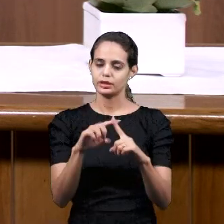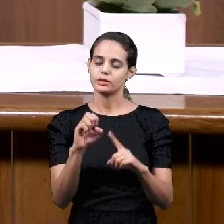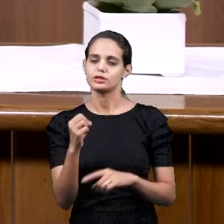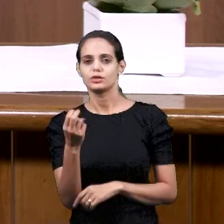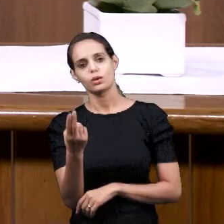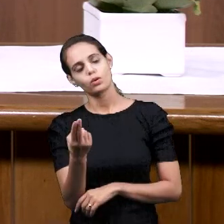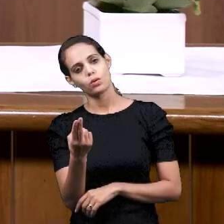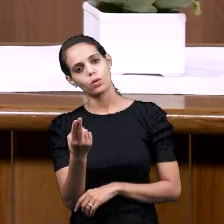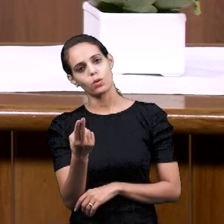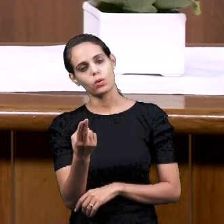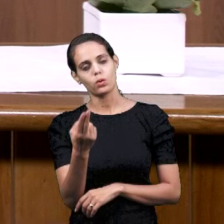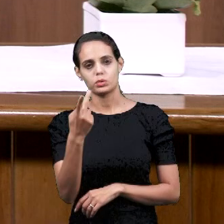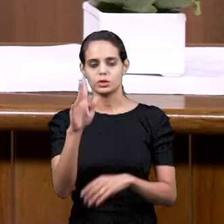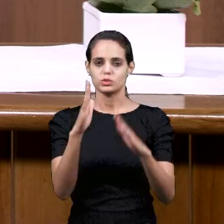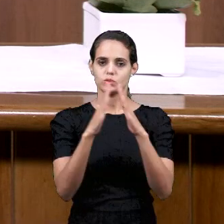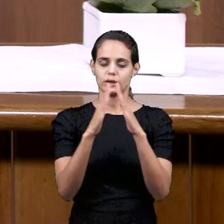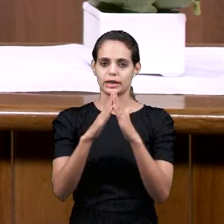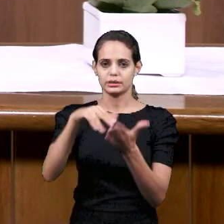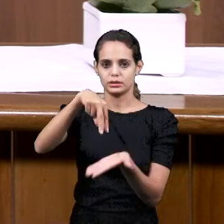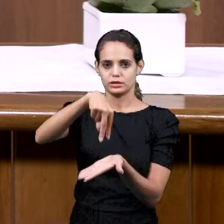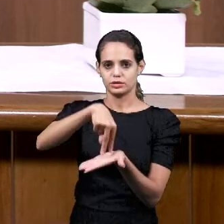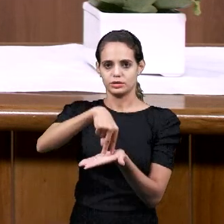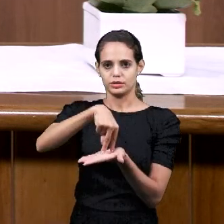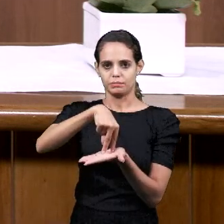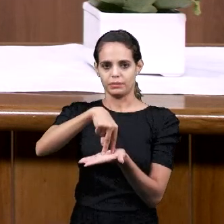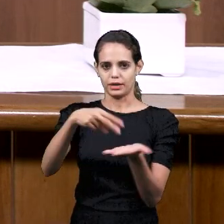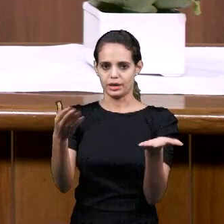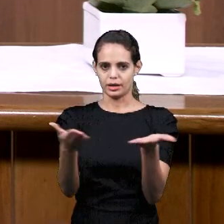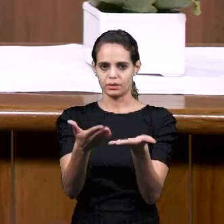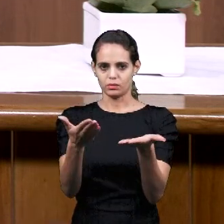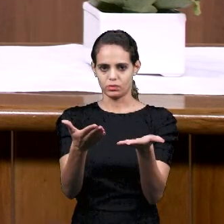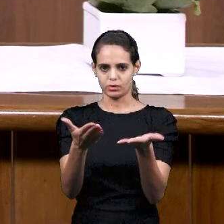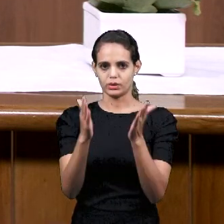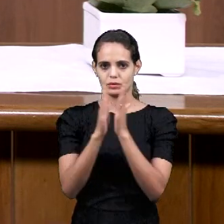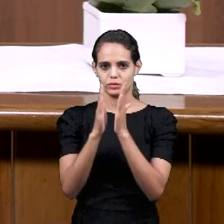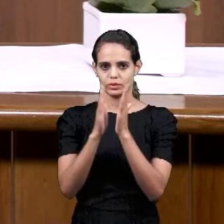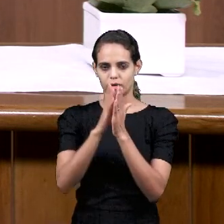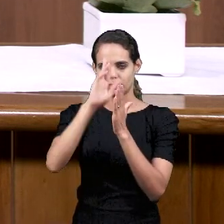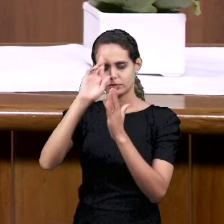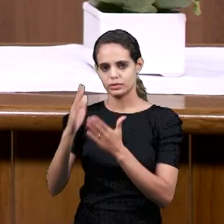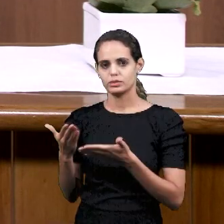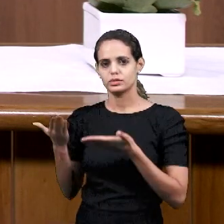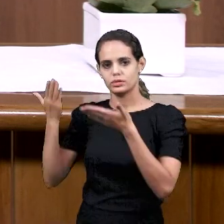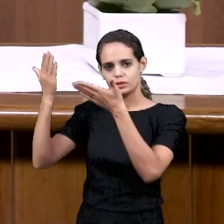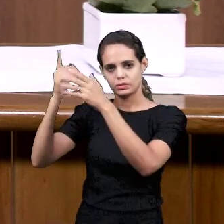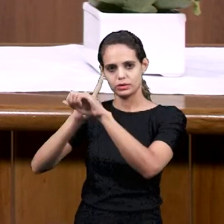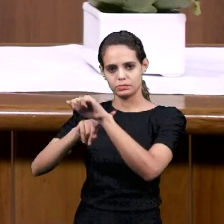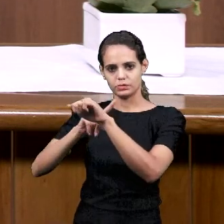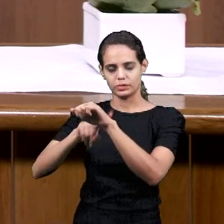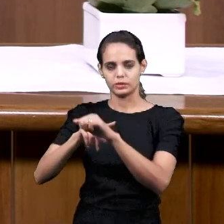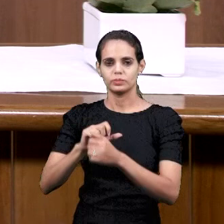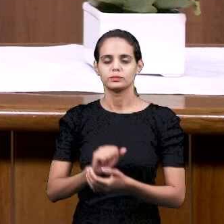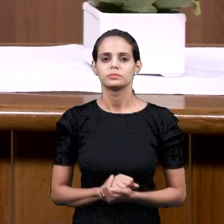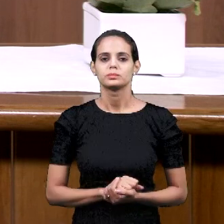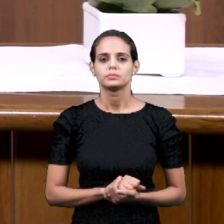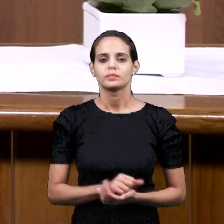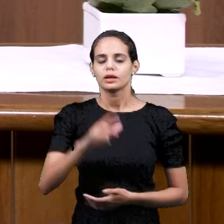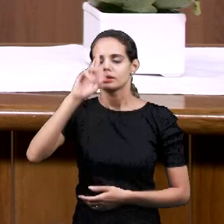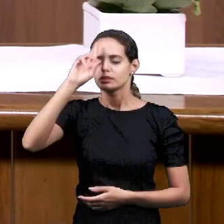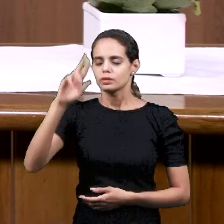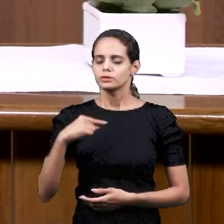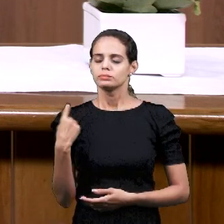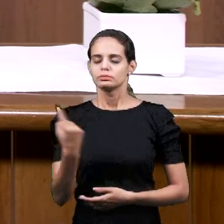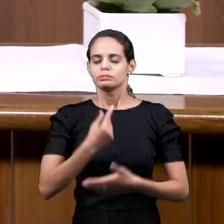vous qui vous assistez depuis votre maison, mettez-vous debout. Nous allons prier en mettant sur la tête du Seigneur cette période. Seigneur, nous louons ton nom. Nous